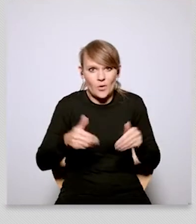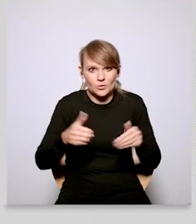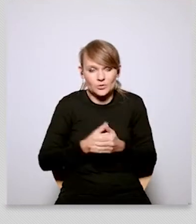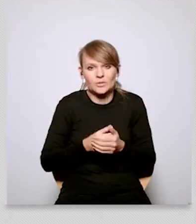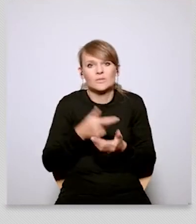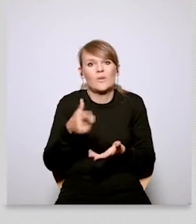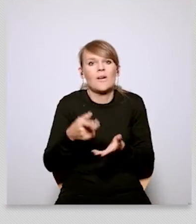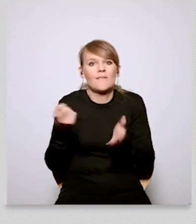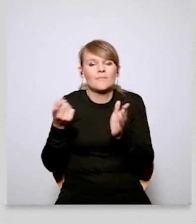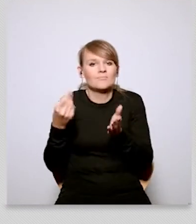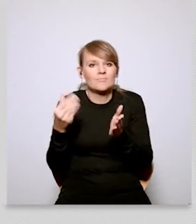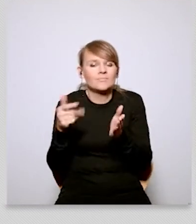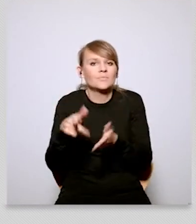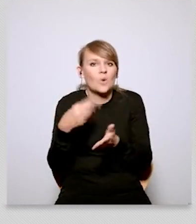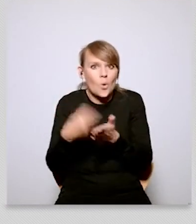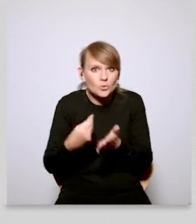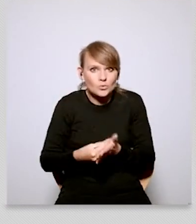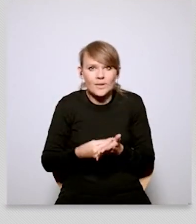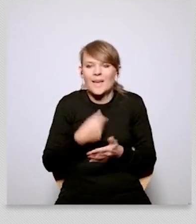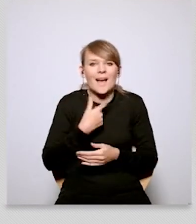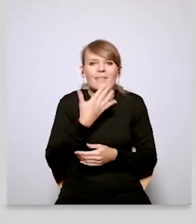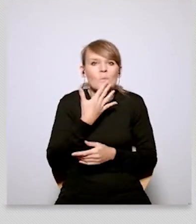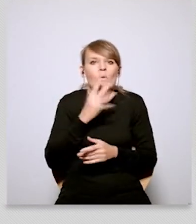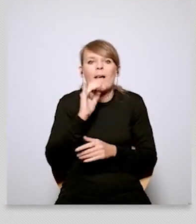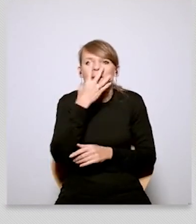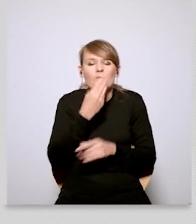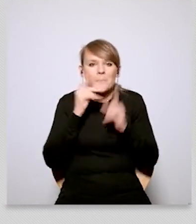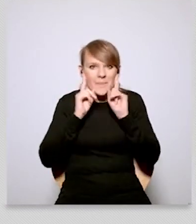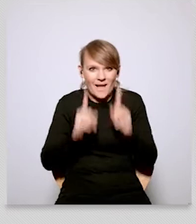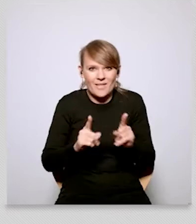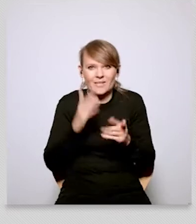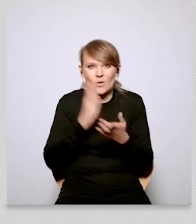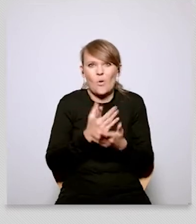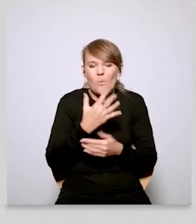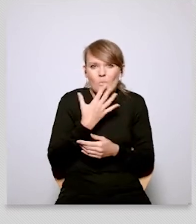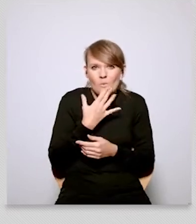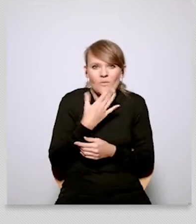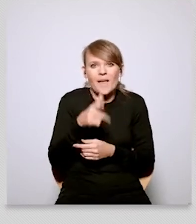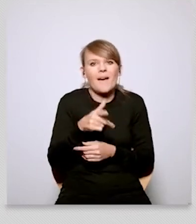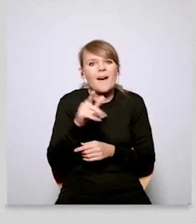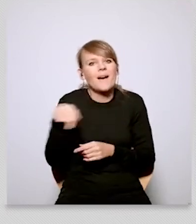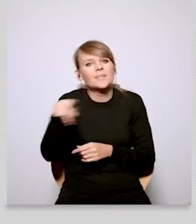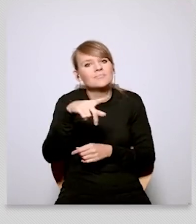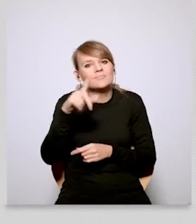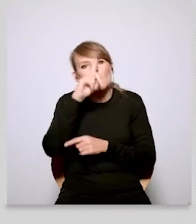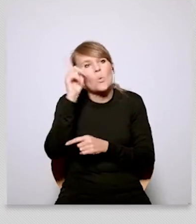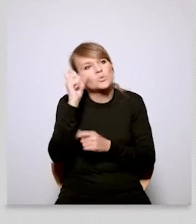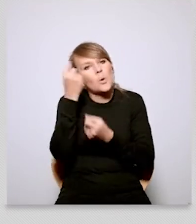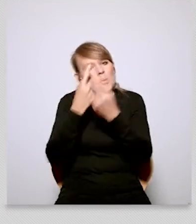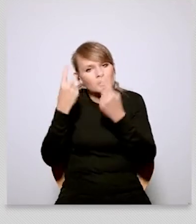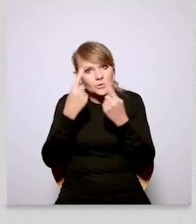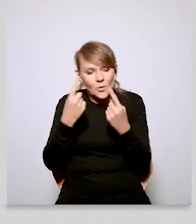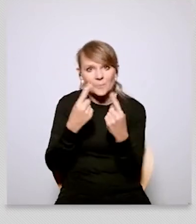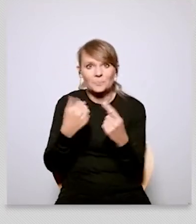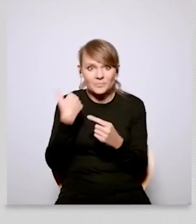wymaga kosztów. No ja nie mówię o tym, jak to jest naprawdę, mówię o tym, jakie są wyobrażenia, tak, jak można to prezentować i z tego badania, które my zrobiliśmy,